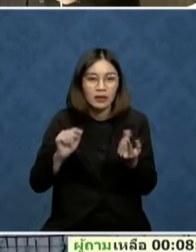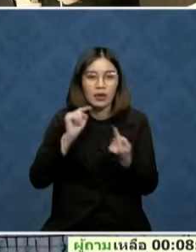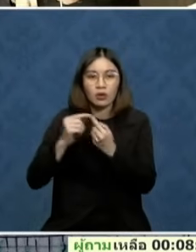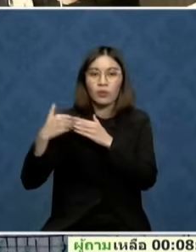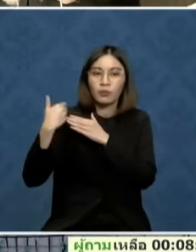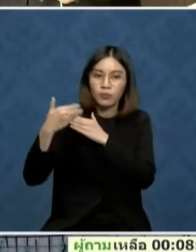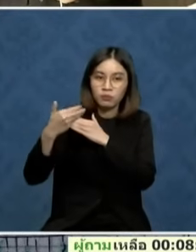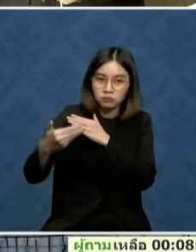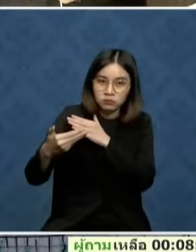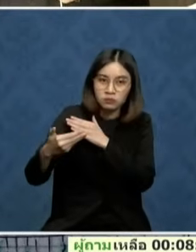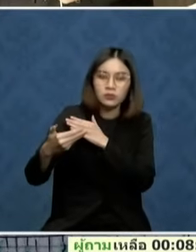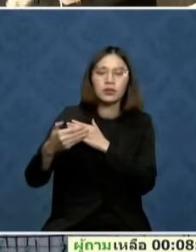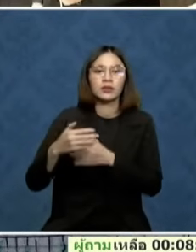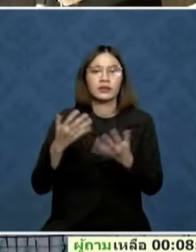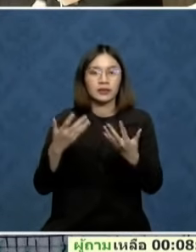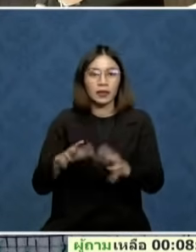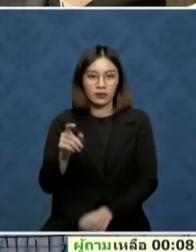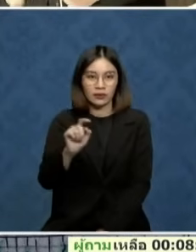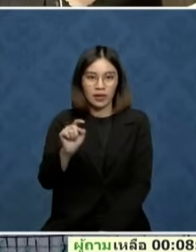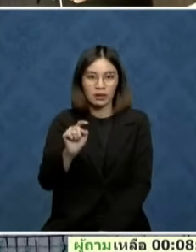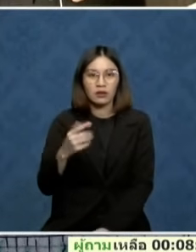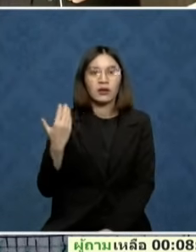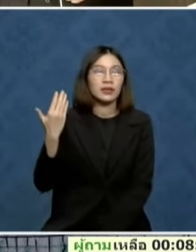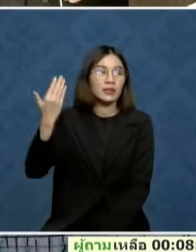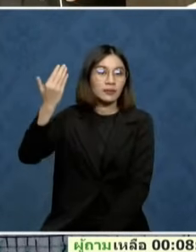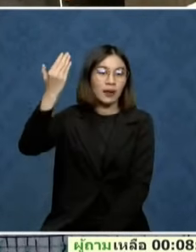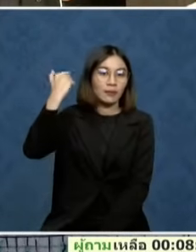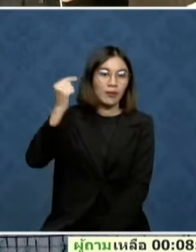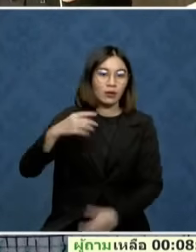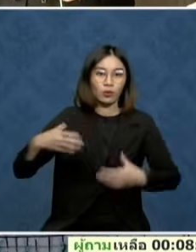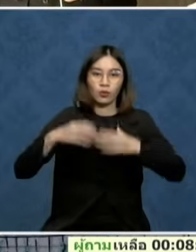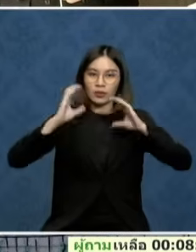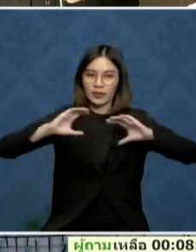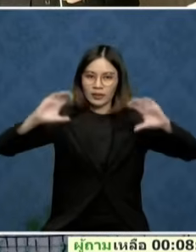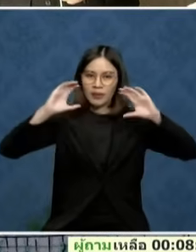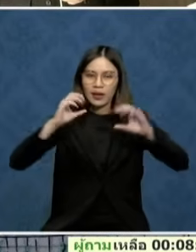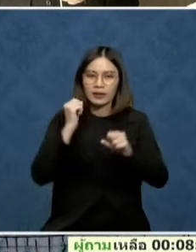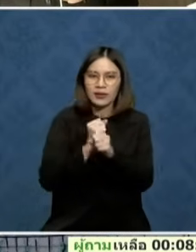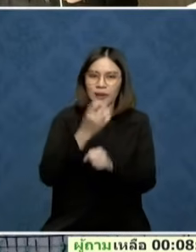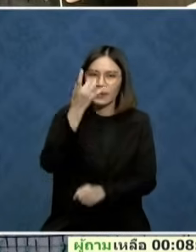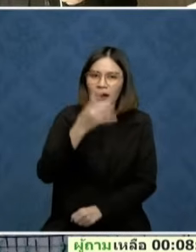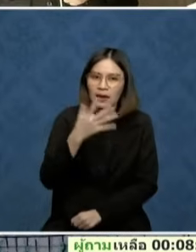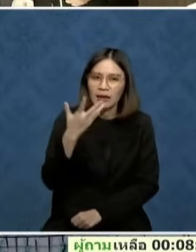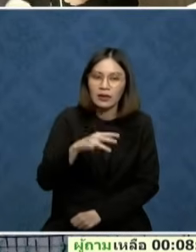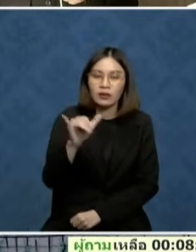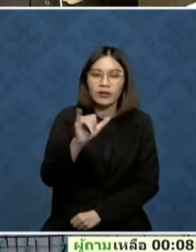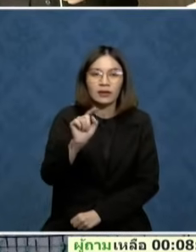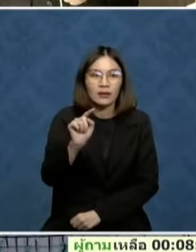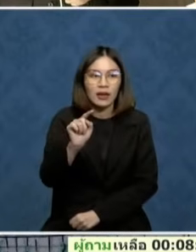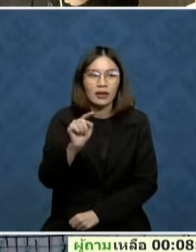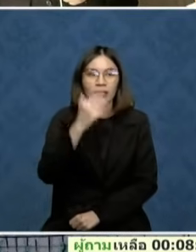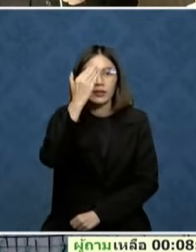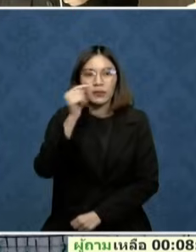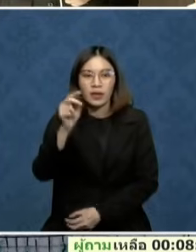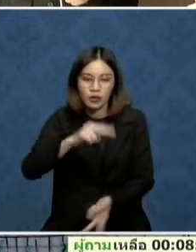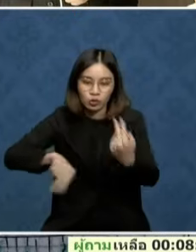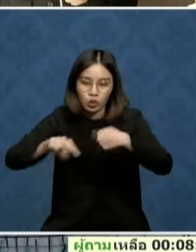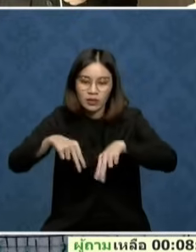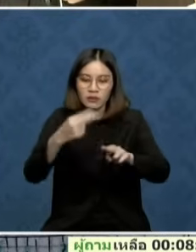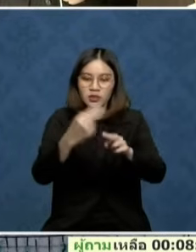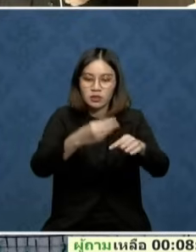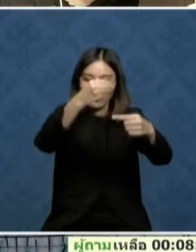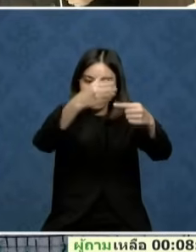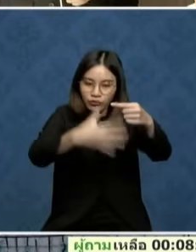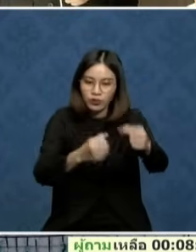จากนี้รวมถึงนะฮะที่ผ่านมารัฐบาลได้ดำเนินการอะไรไปแล้วบ้างเพื่อตรวจสอบรายชื่อบ